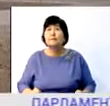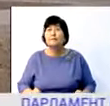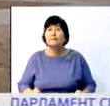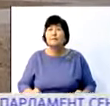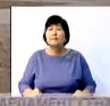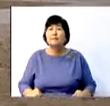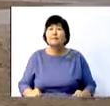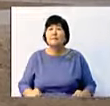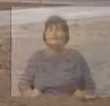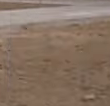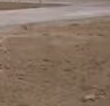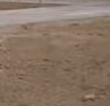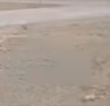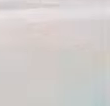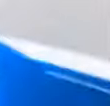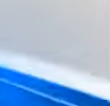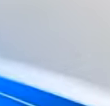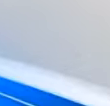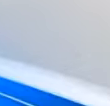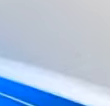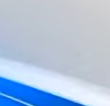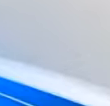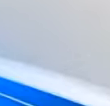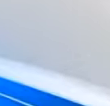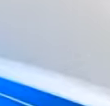Қожахметов, Қызылорда телеарнасы.